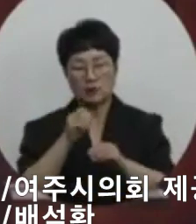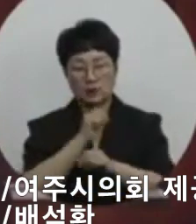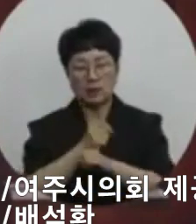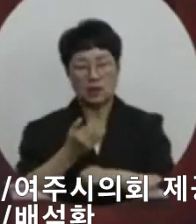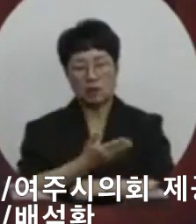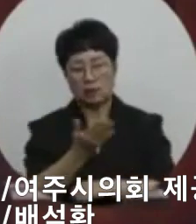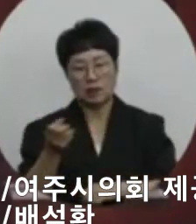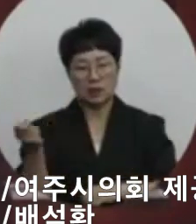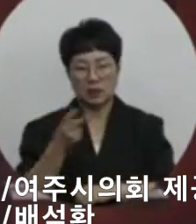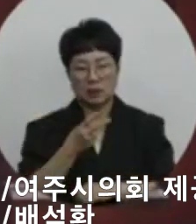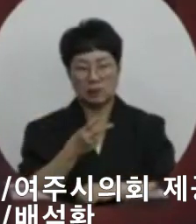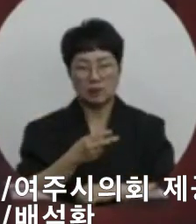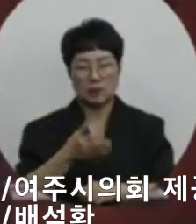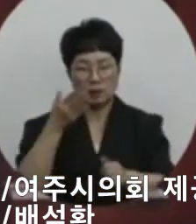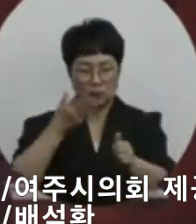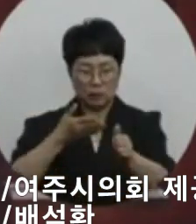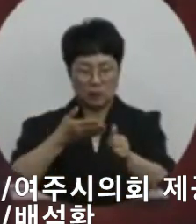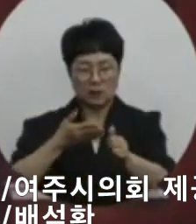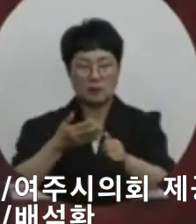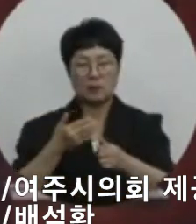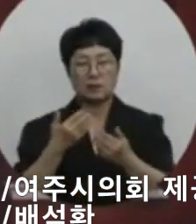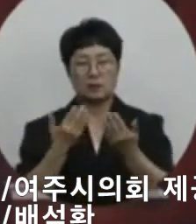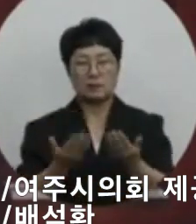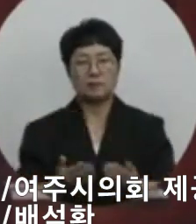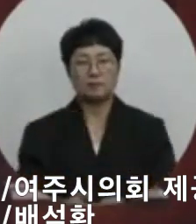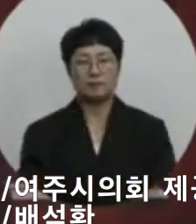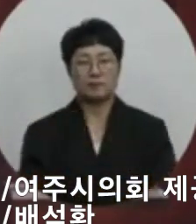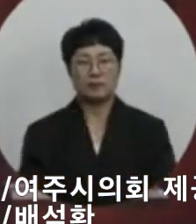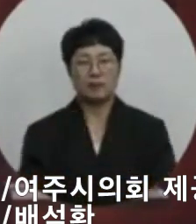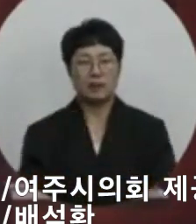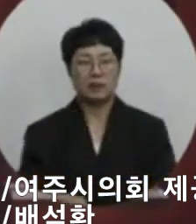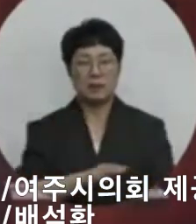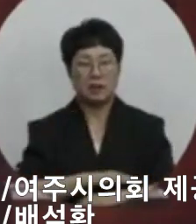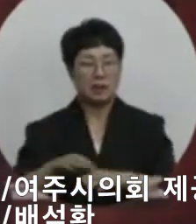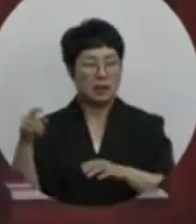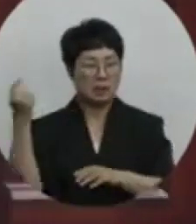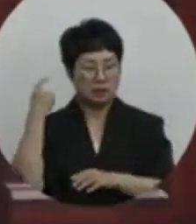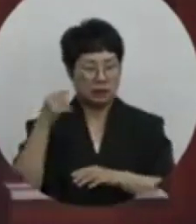여러분께 다시 한번 부탁드립니다. 경청해 주셔서 감사합니다.